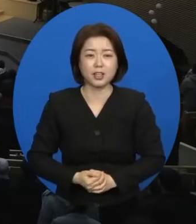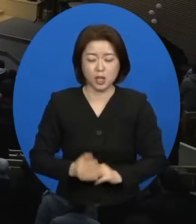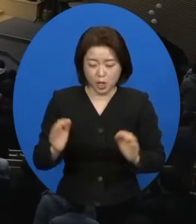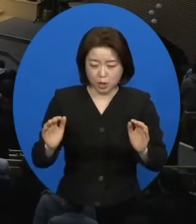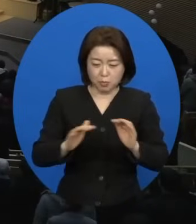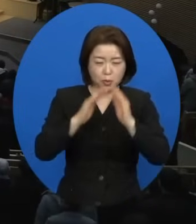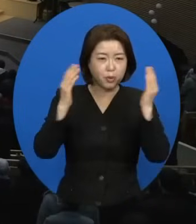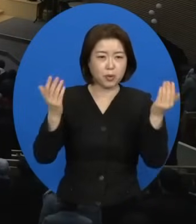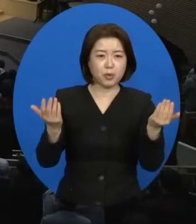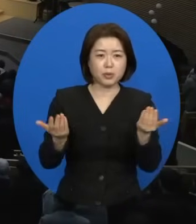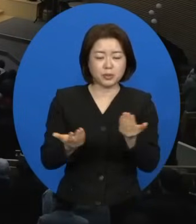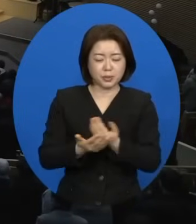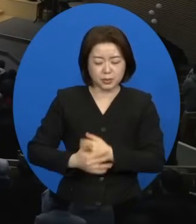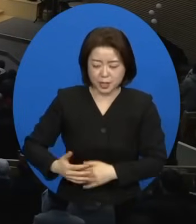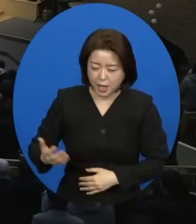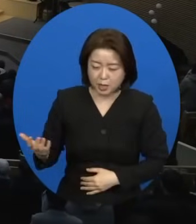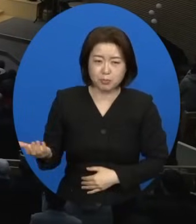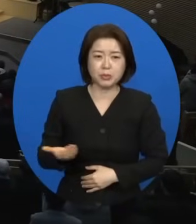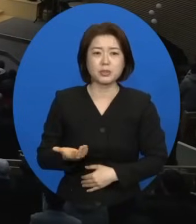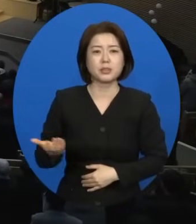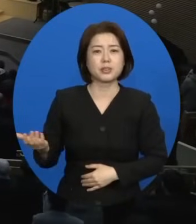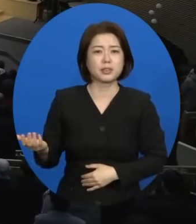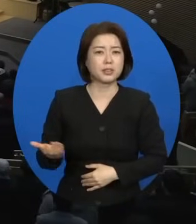드립니다 모든